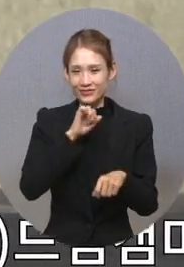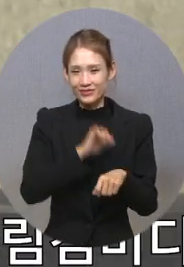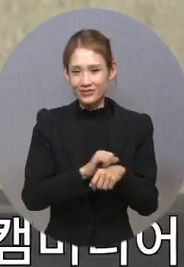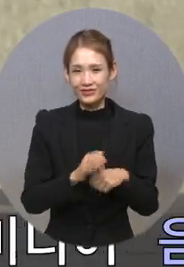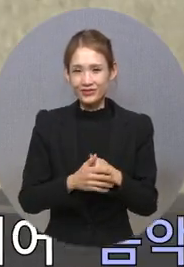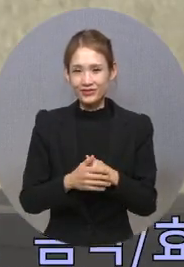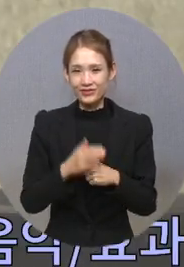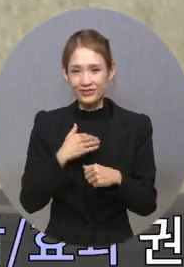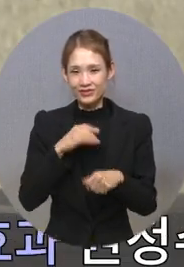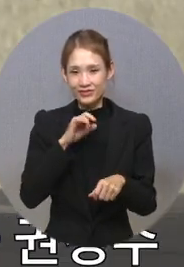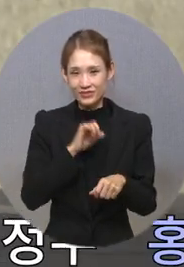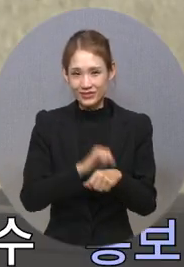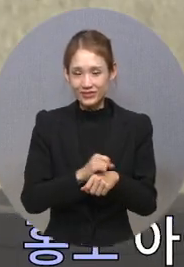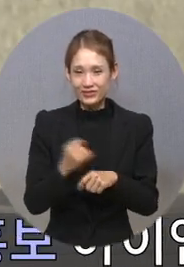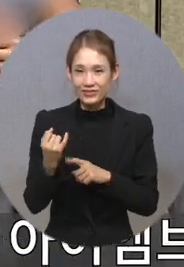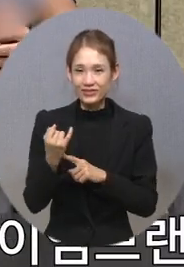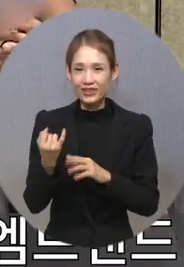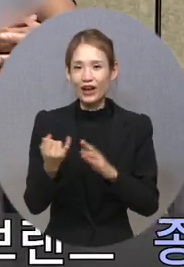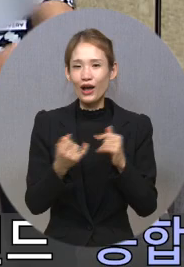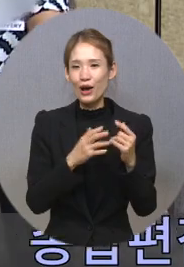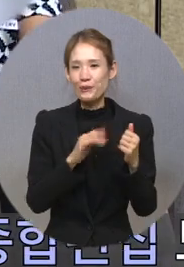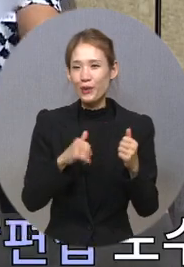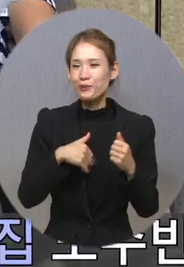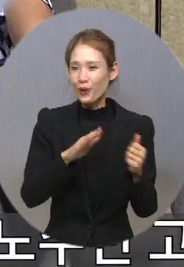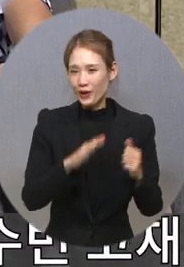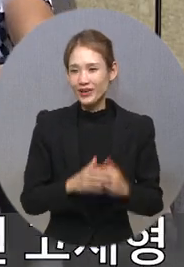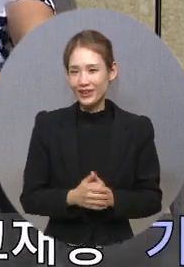은수는 저는 잘 치는 여자 한 명 보낼게요.